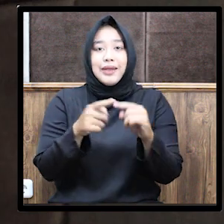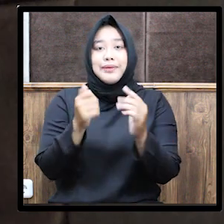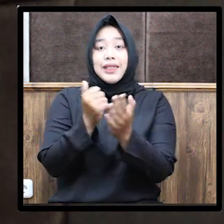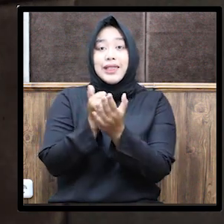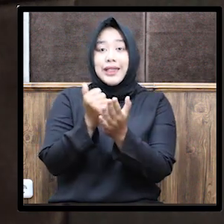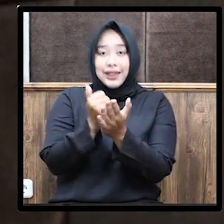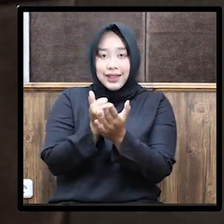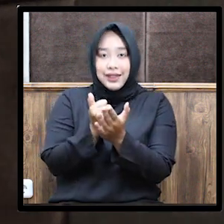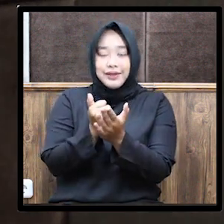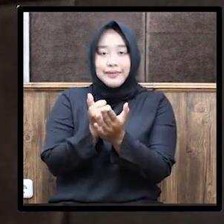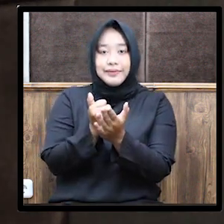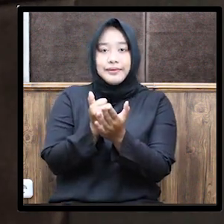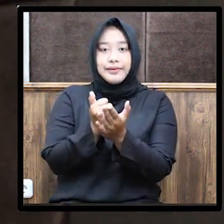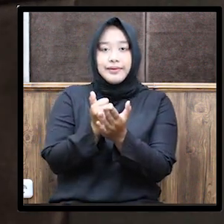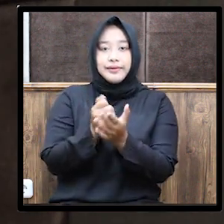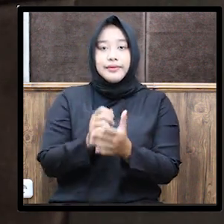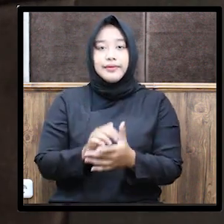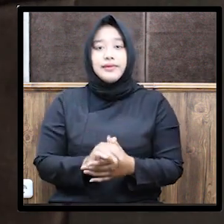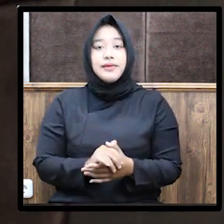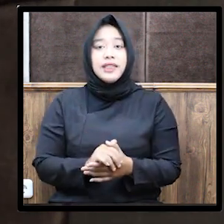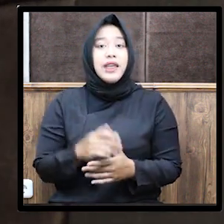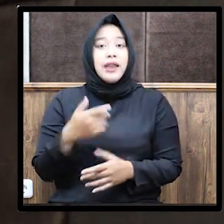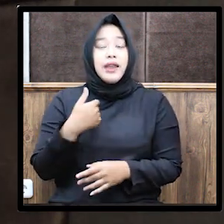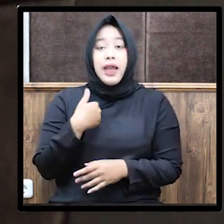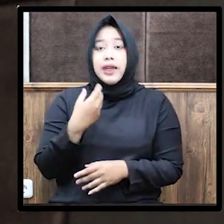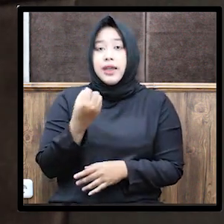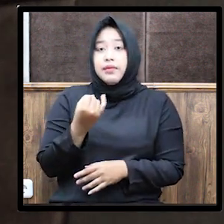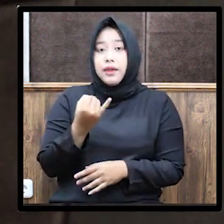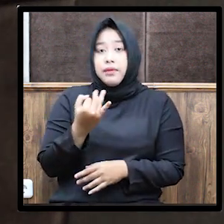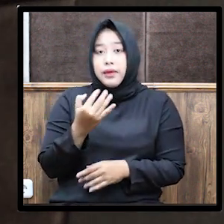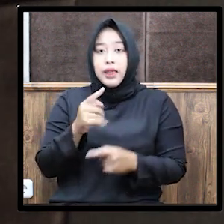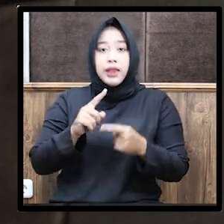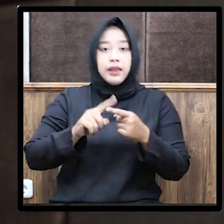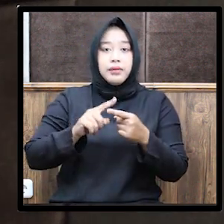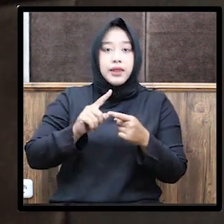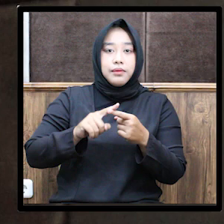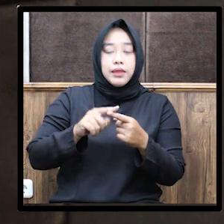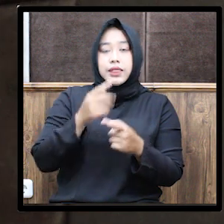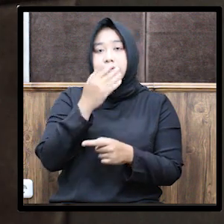terinformasikan, begitu ya, terkait dengan tahapan. Tetapi memang